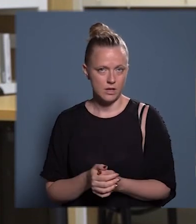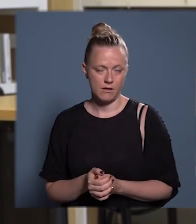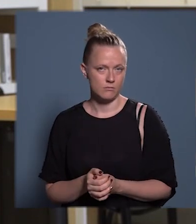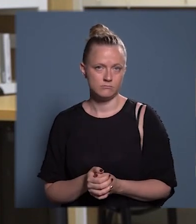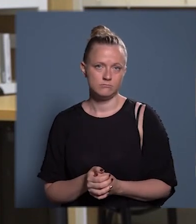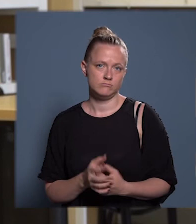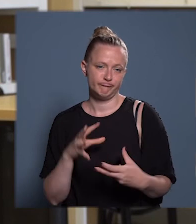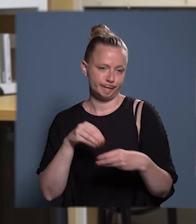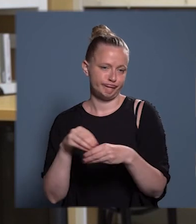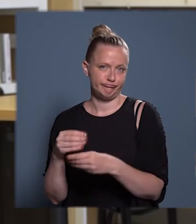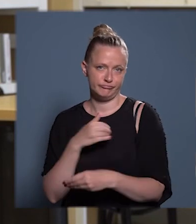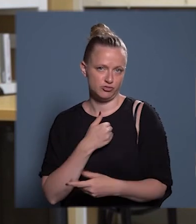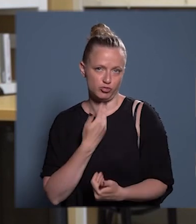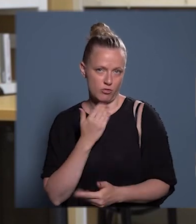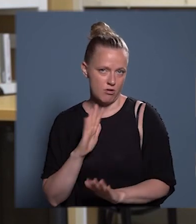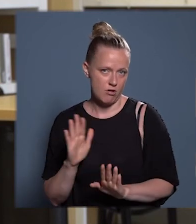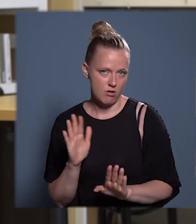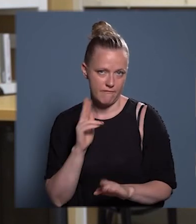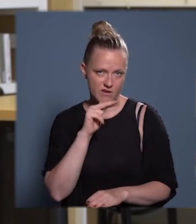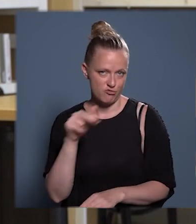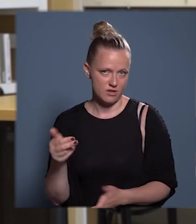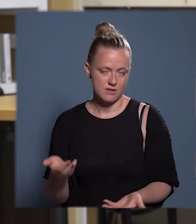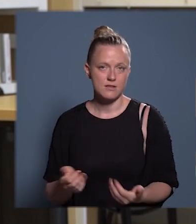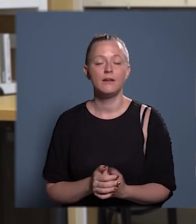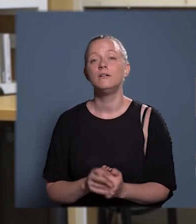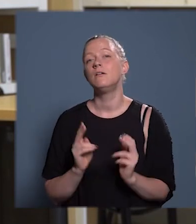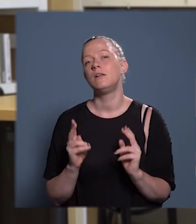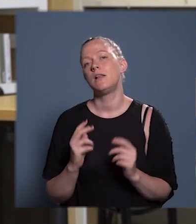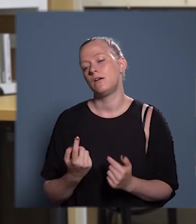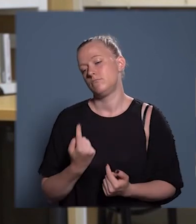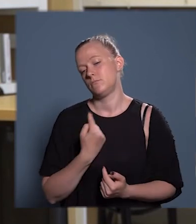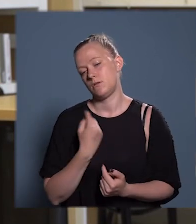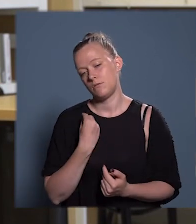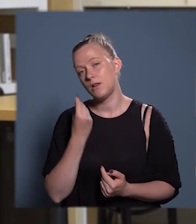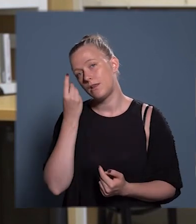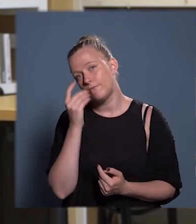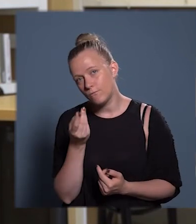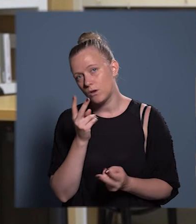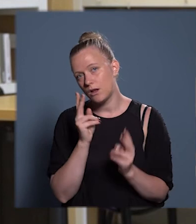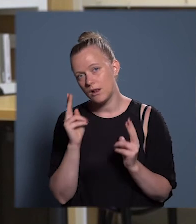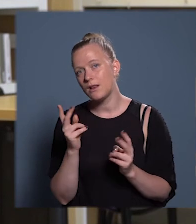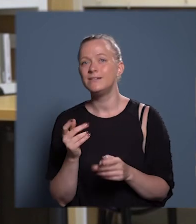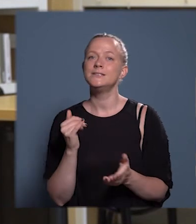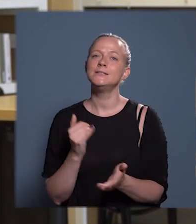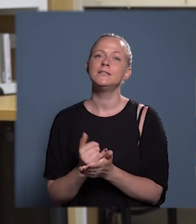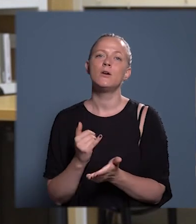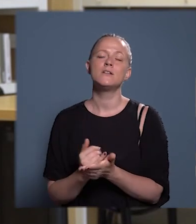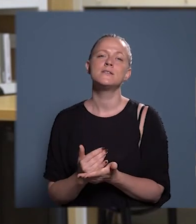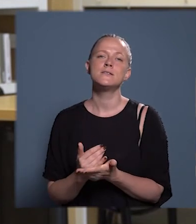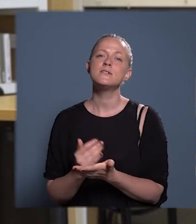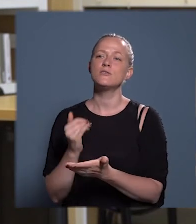tanulni a festészetet, úgyhogy lehet, hogy ez annyi, hogyha lett volna egy igazi